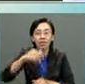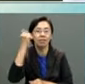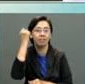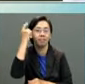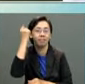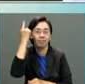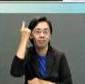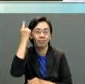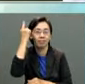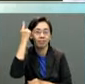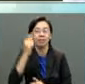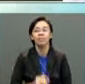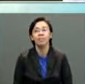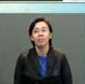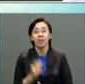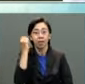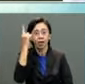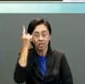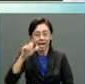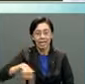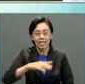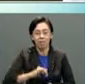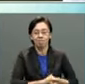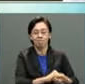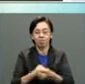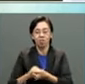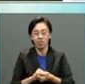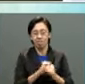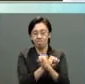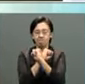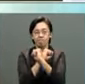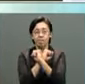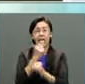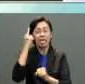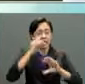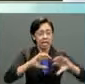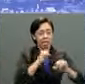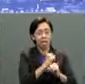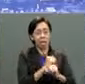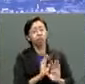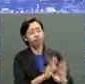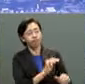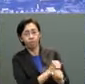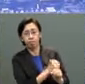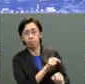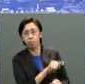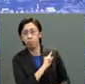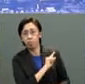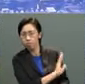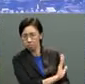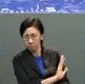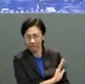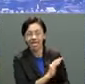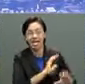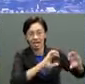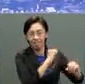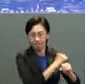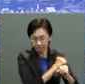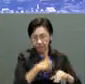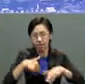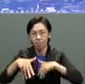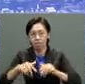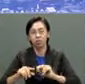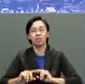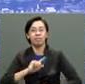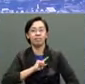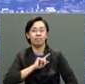แล้วเราก็เผชิญหน้ากับสถานการณ์นี้ร่วมกันไม่ใช่เป็นแค่ภาครัฐอย่างเดียวที่ต้องรับผิดชอบหรือภาคประชาชนฝั่งเดียวที่ต้องรับผิดชอบ